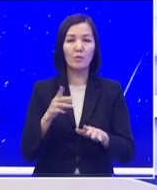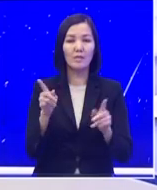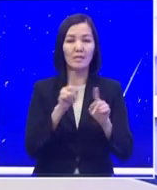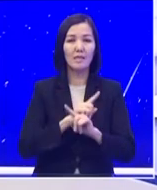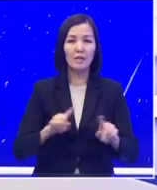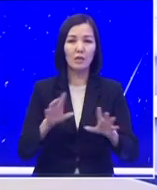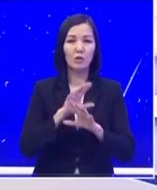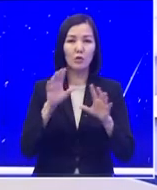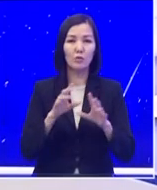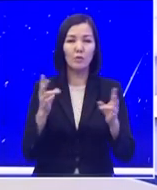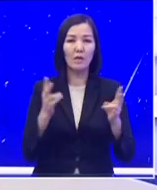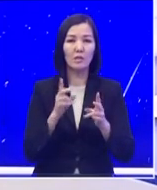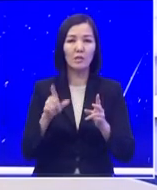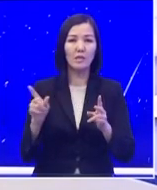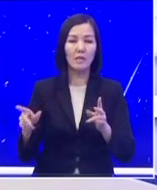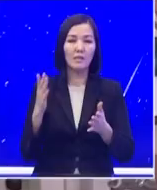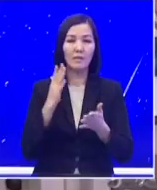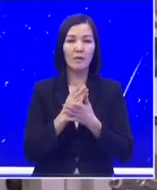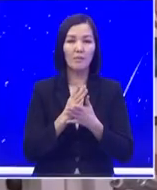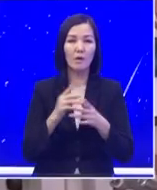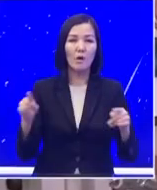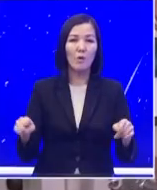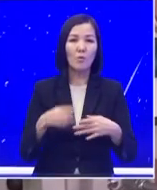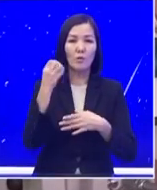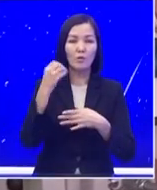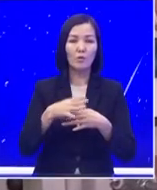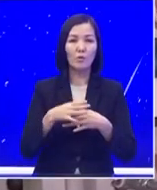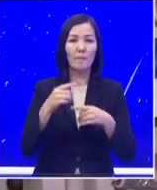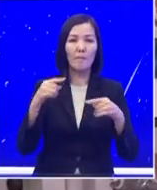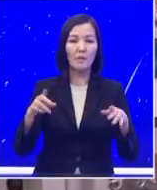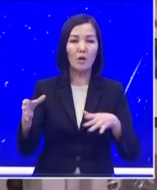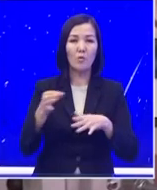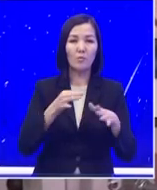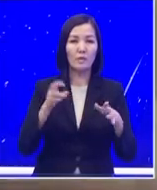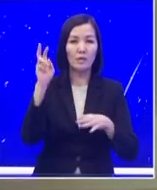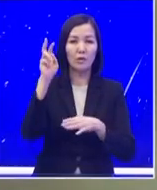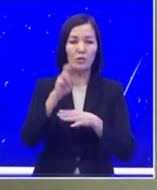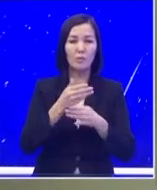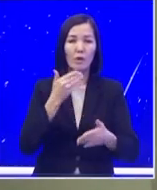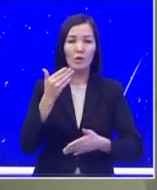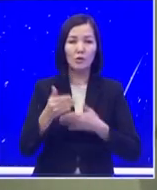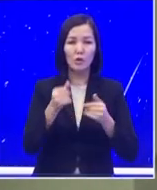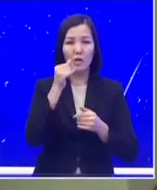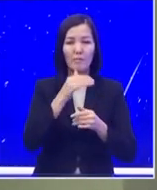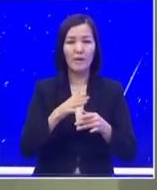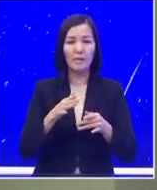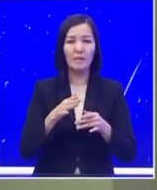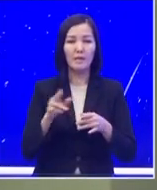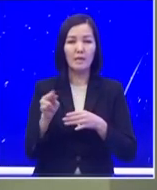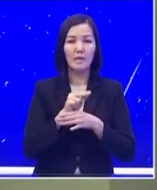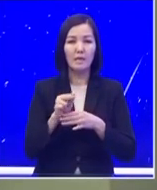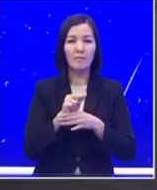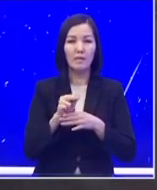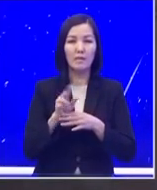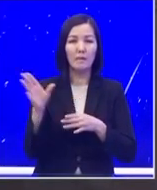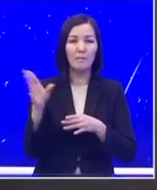күтімді қажет ететін азаматтар жаттығады. Оңалту орталығына тіпті елдің өзге де облыстарынан жүріп тұруы қиын жандар келіп ем алады.